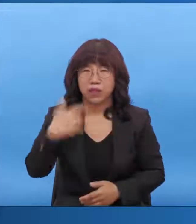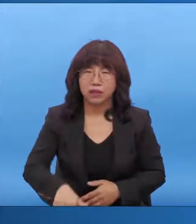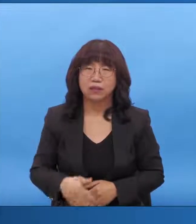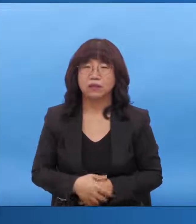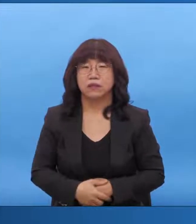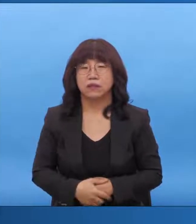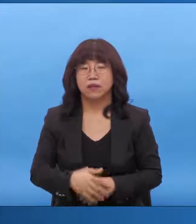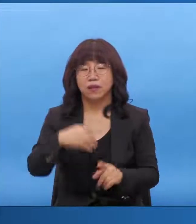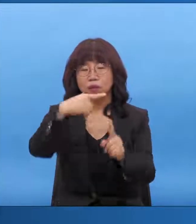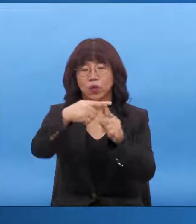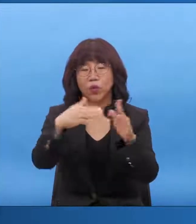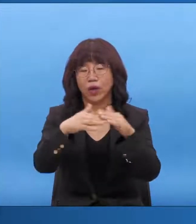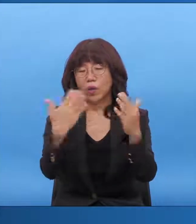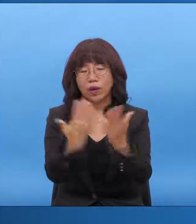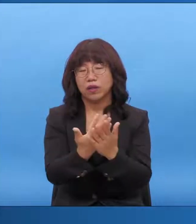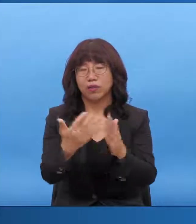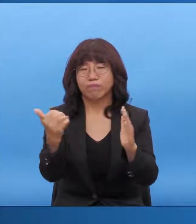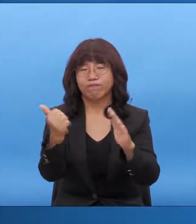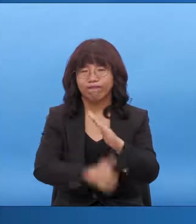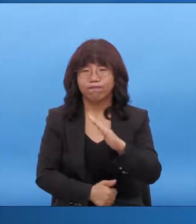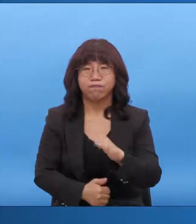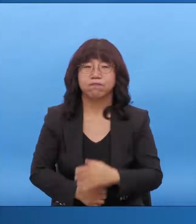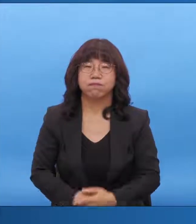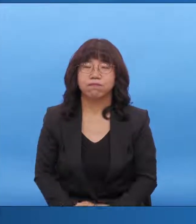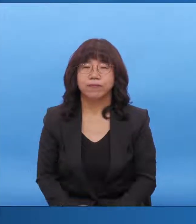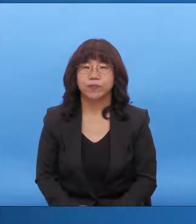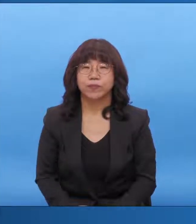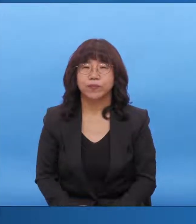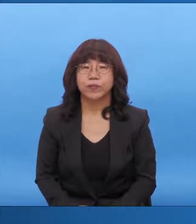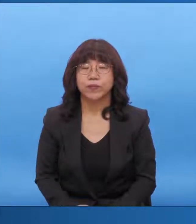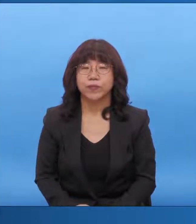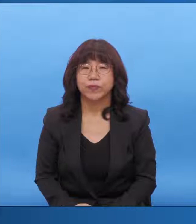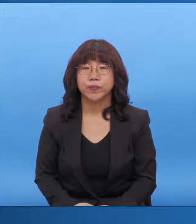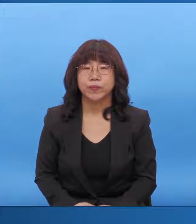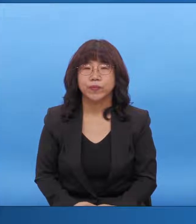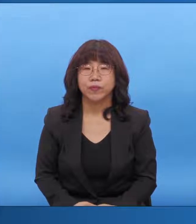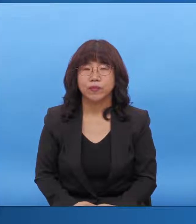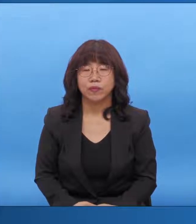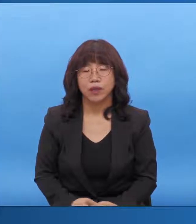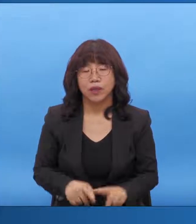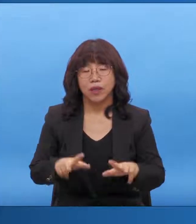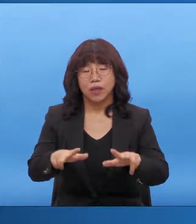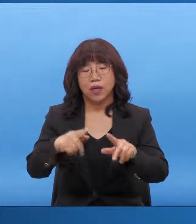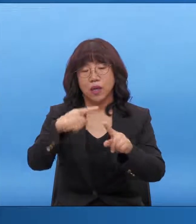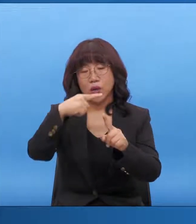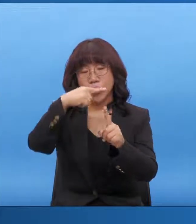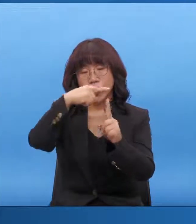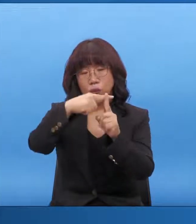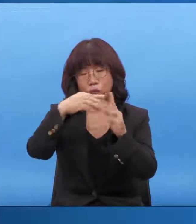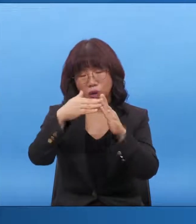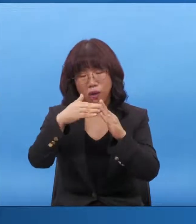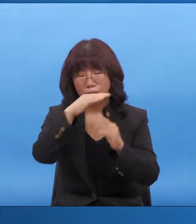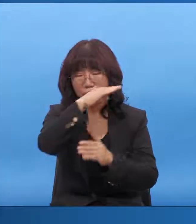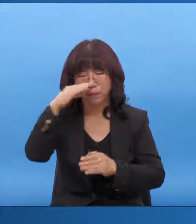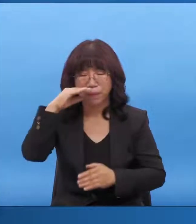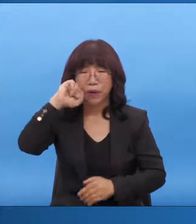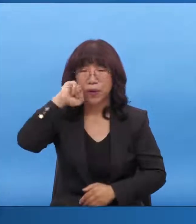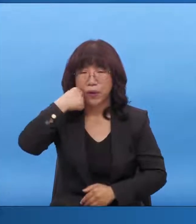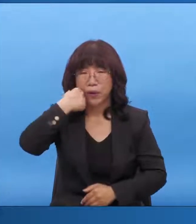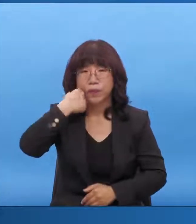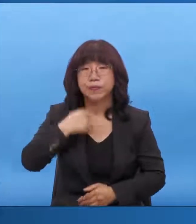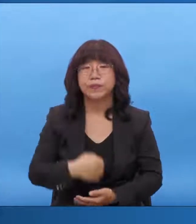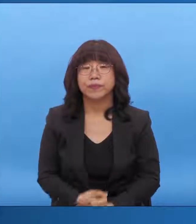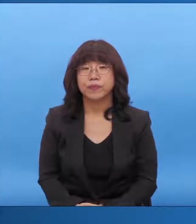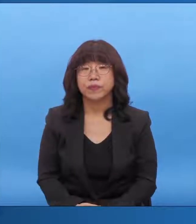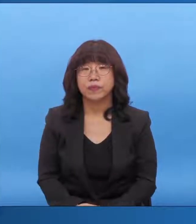Even your life at church won't take place. 그래서 교회 생활이 아니고 완전히 뭐 난리잖아요 지금. And of course, right now within the church there's an uproar. 어떤 사람은